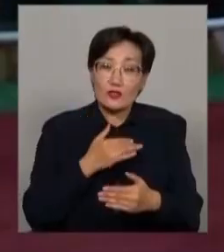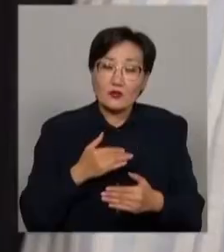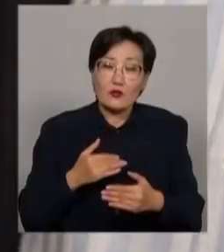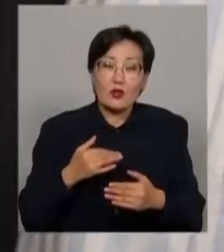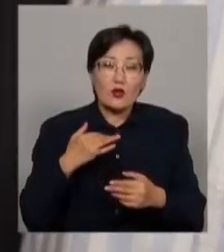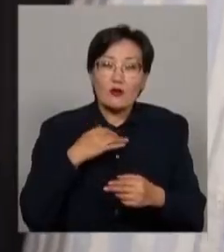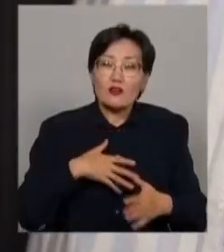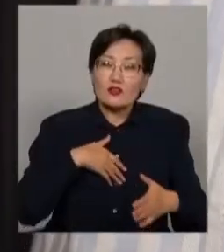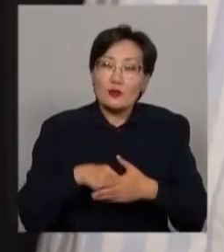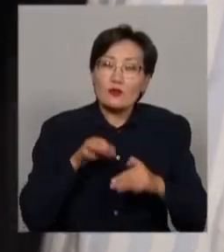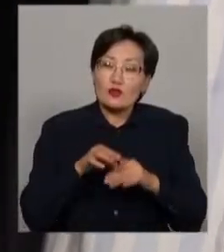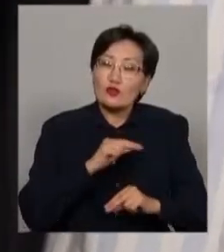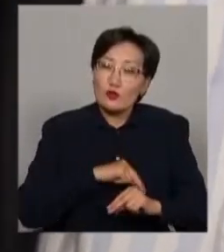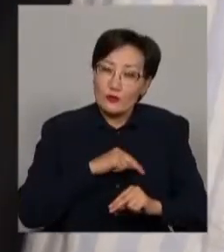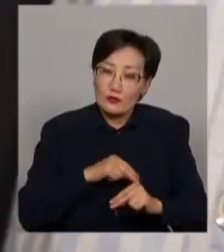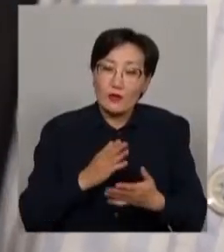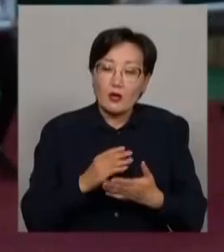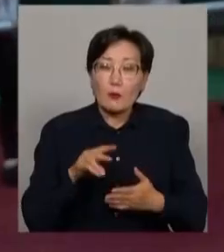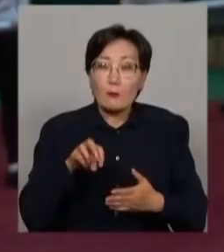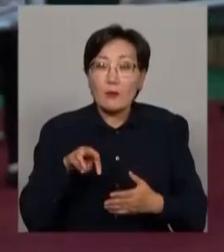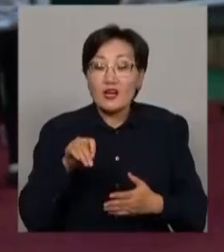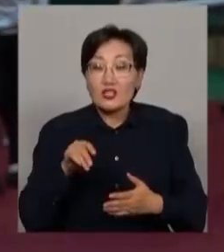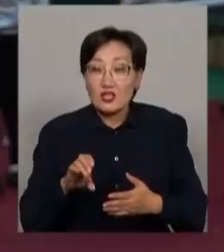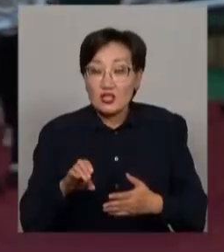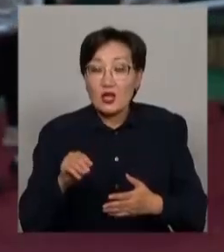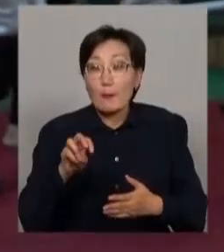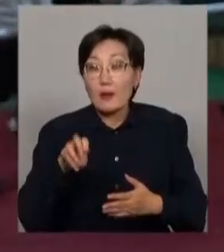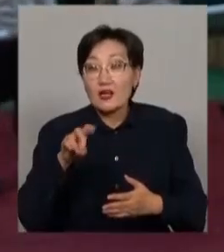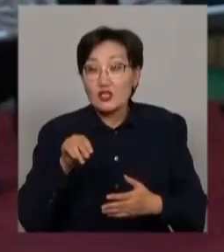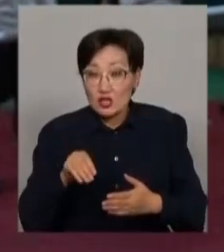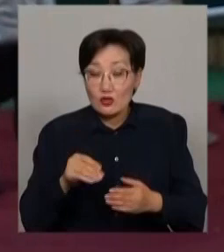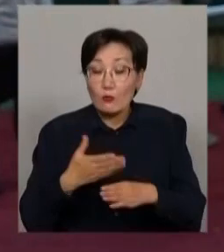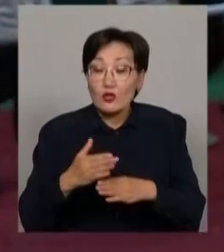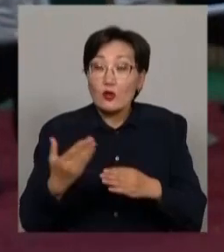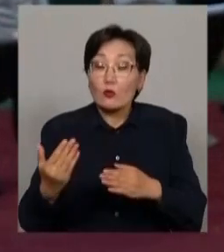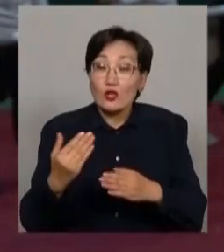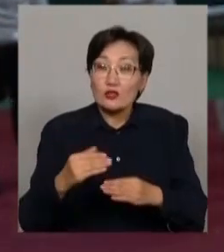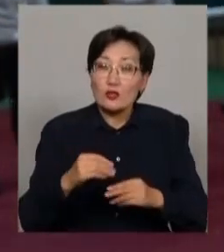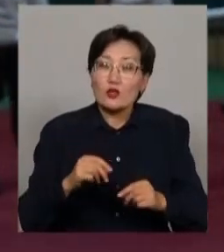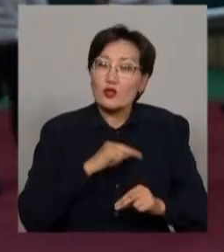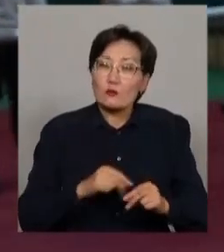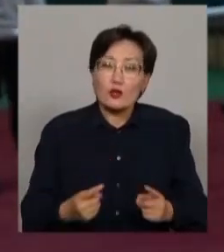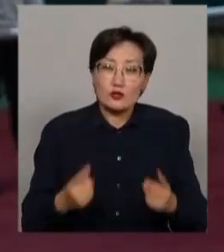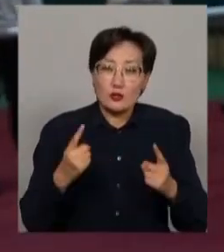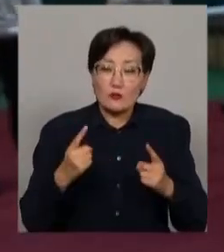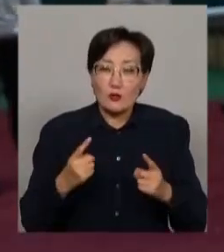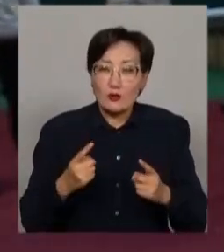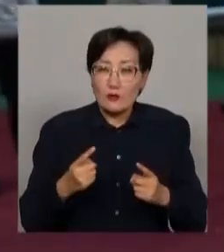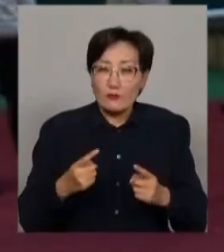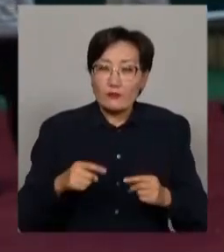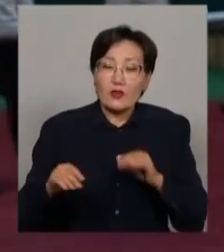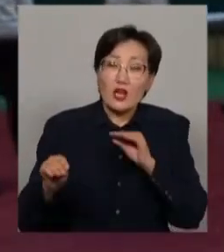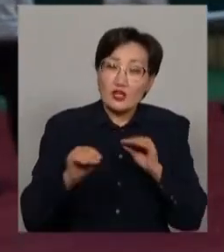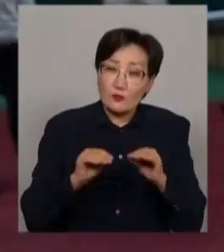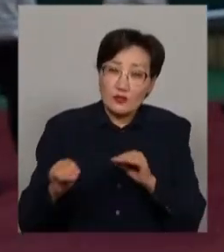жатқан жұмыс бар. Манеж бөлімінің еңбегі өте зор. Ол бізде униформистер деп аталады. Осы бір реквизиттерді алып